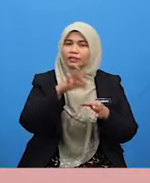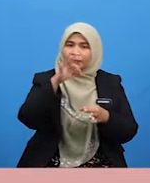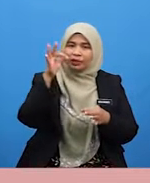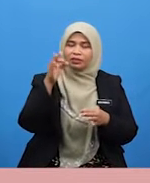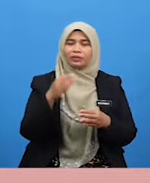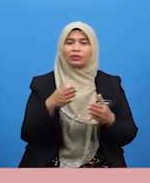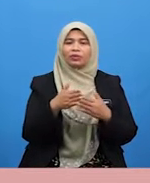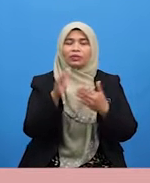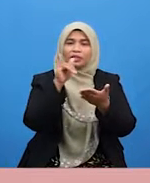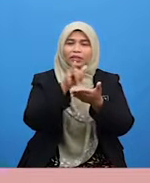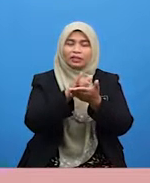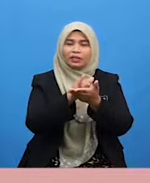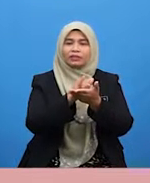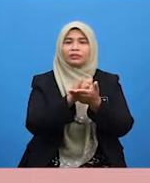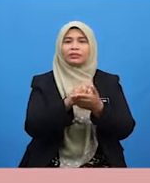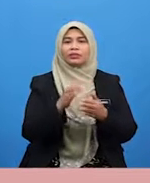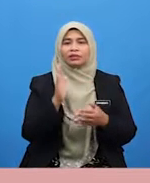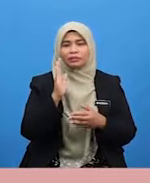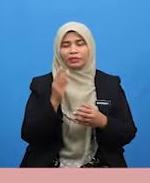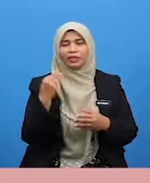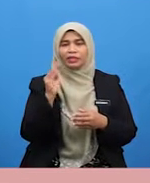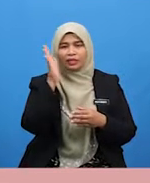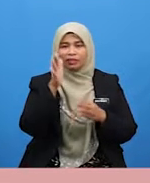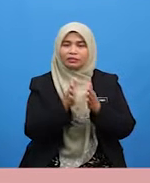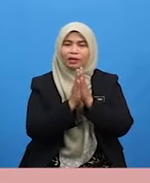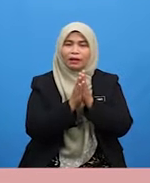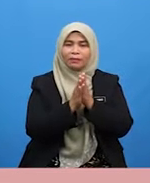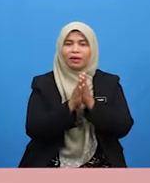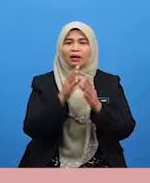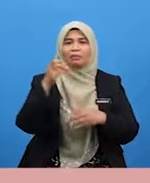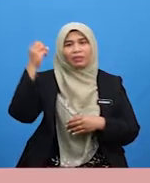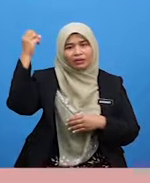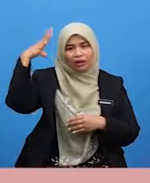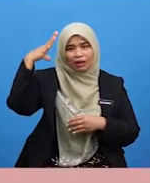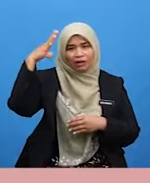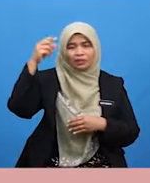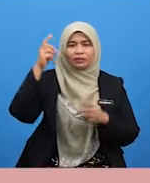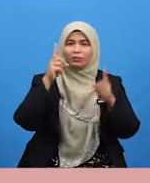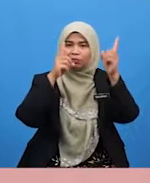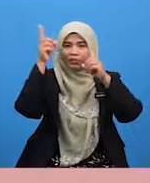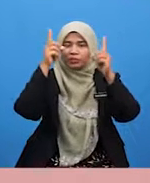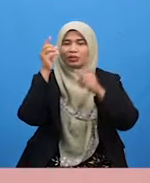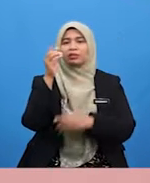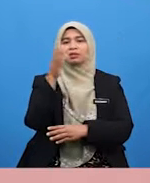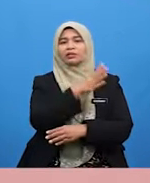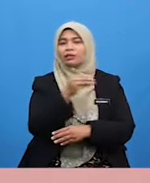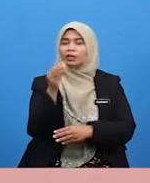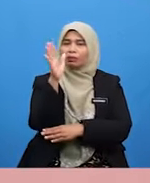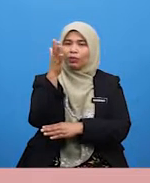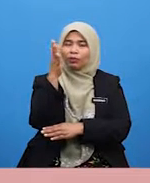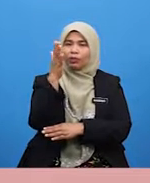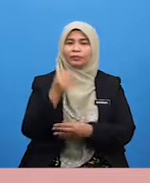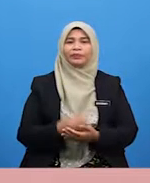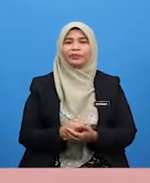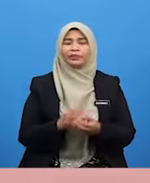itu, penganutnya menyembah alam seperti matahari, bintang dan pokok.